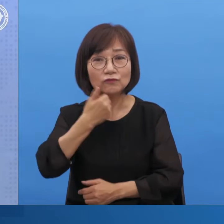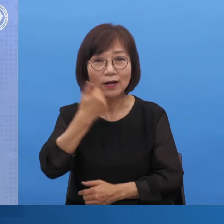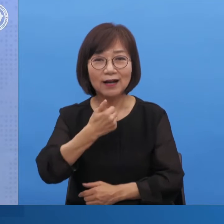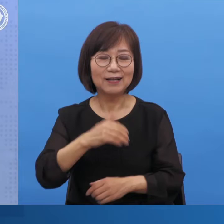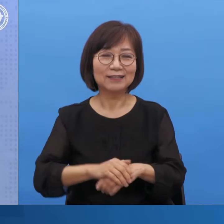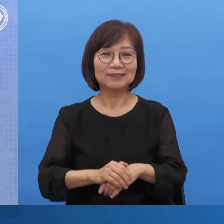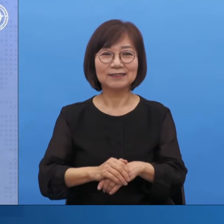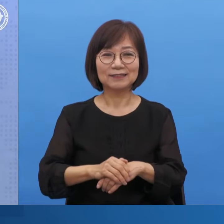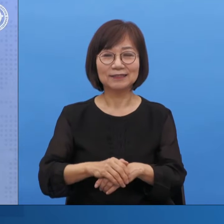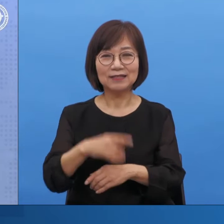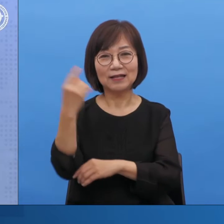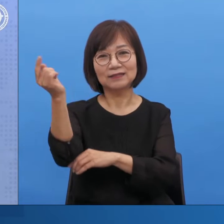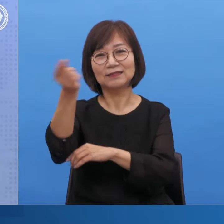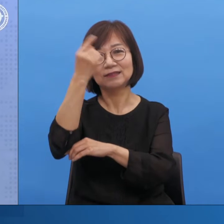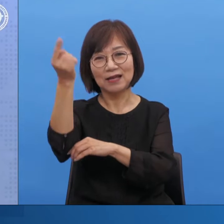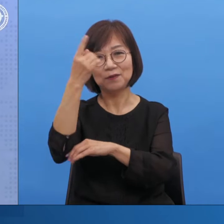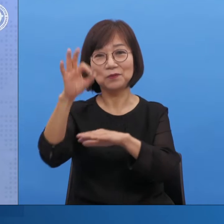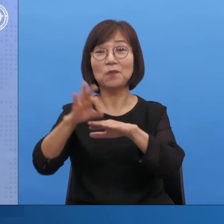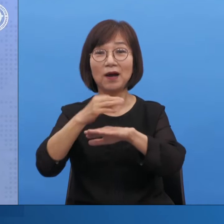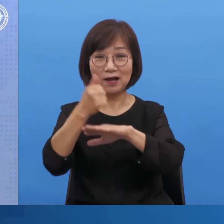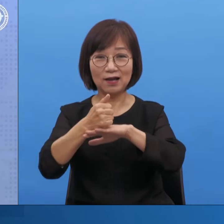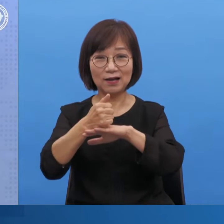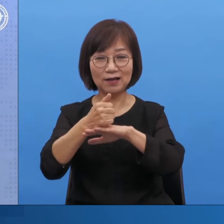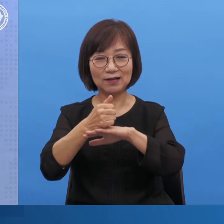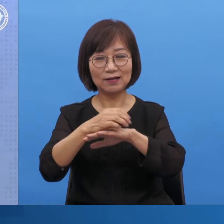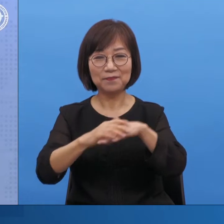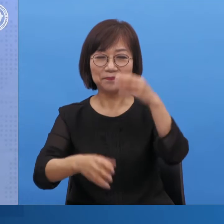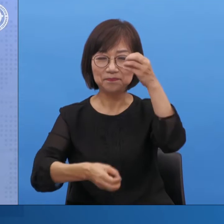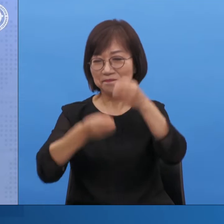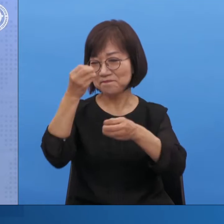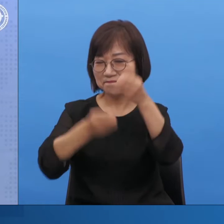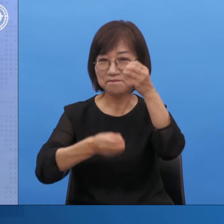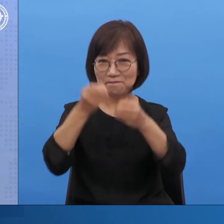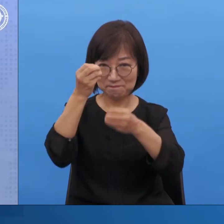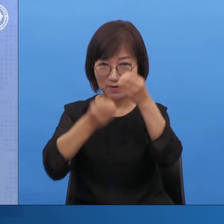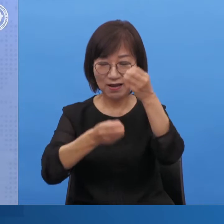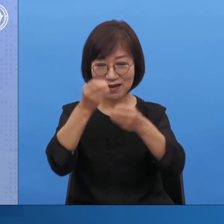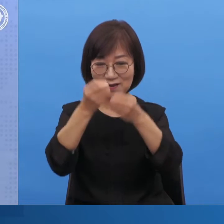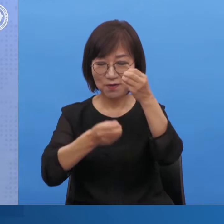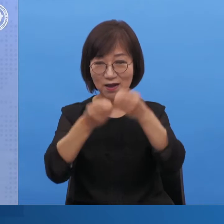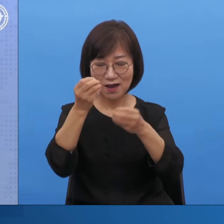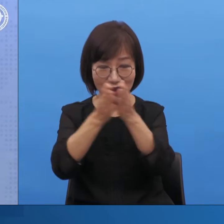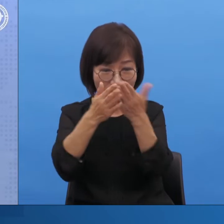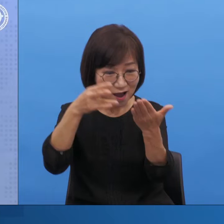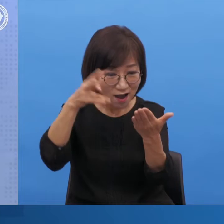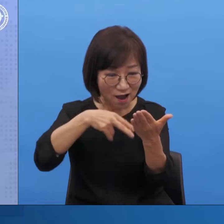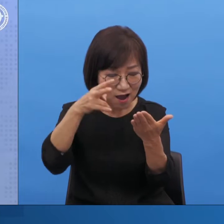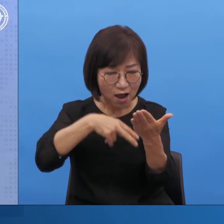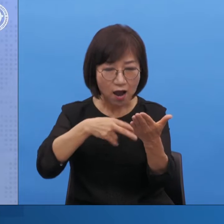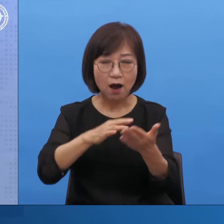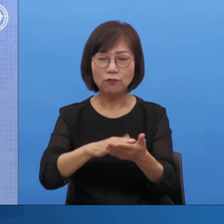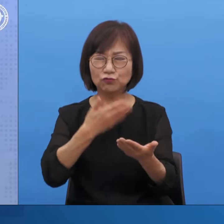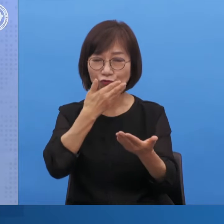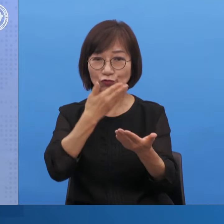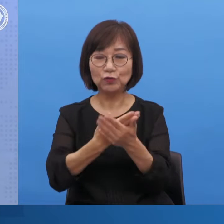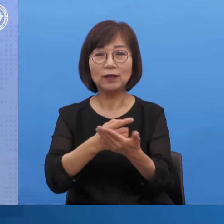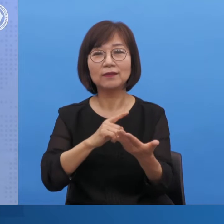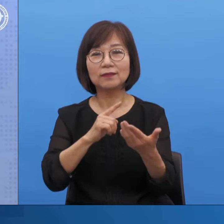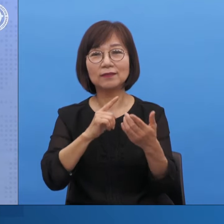시편 118편에 보면 이 중요하게 22절에 중요한 얘기를 했어요. And we see that in Psalms